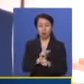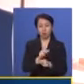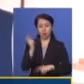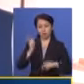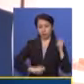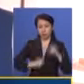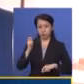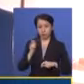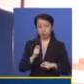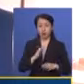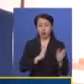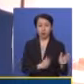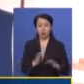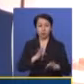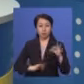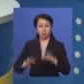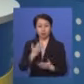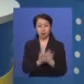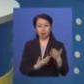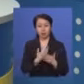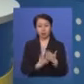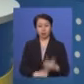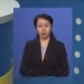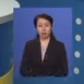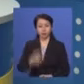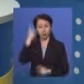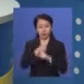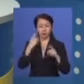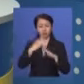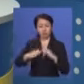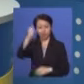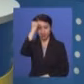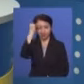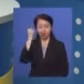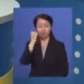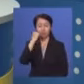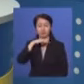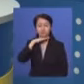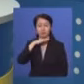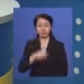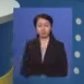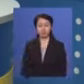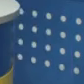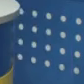фестивале представлен ряд проектов и рекомендаций. А на этом наш выпуск подошел к концу. Всего доброго и до встречи в эфире.